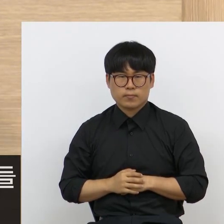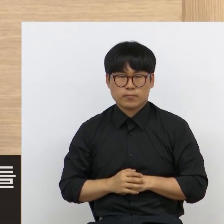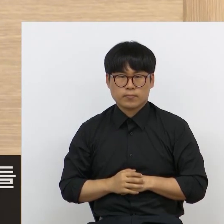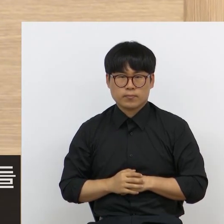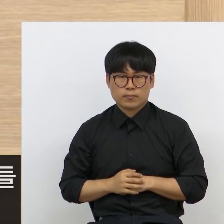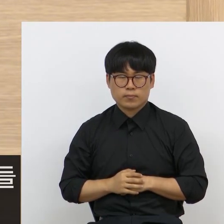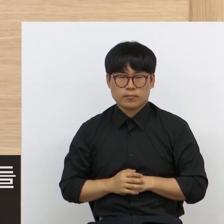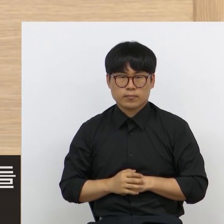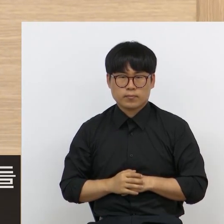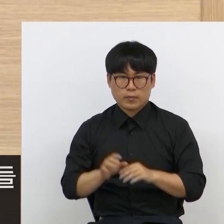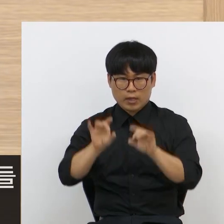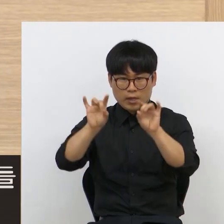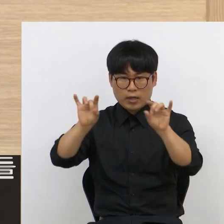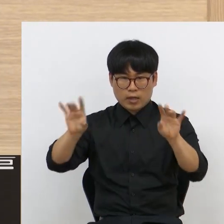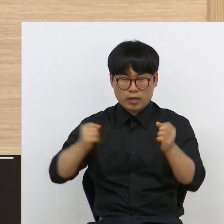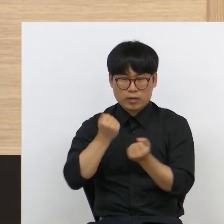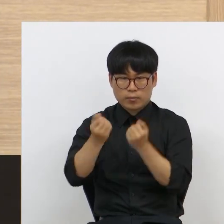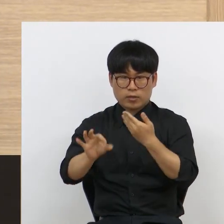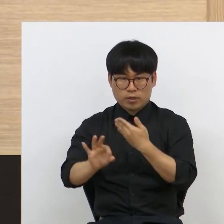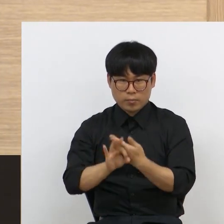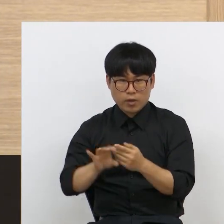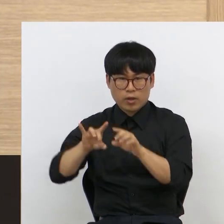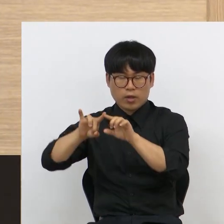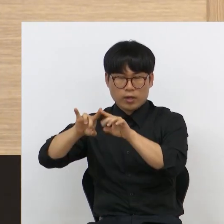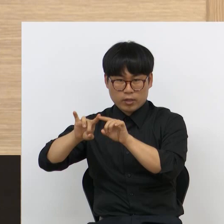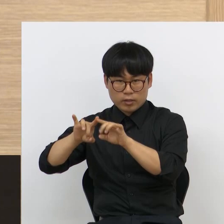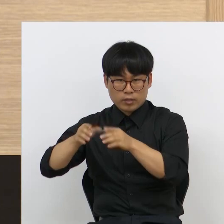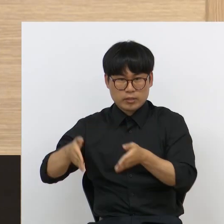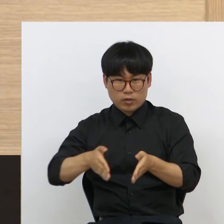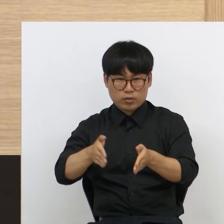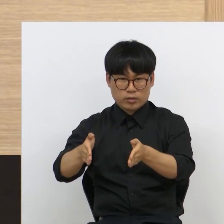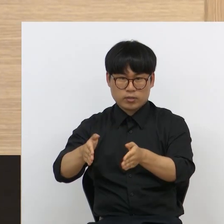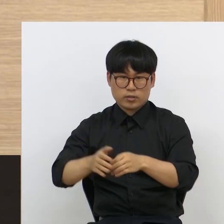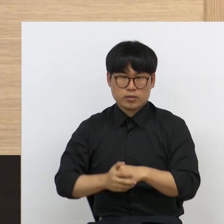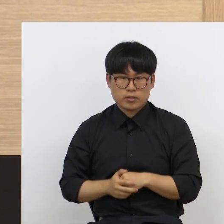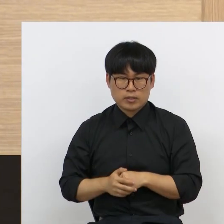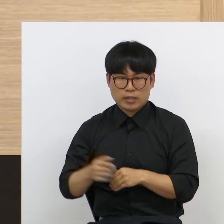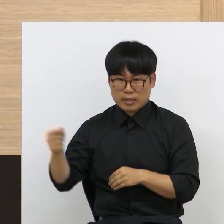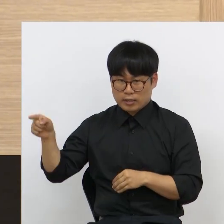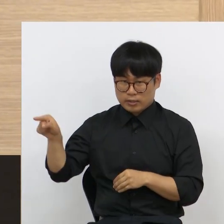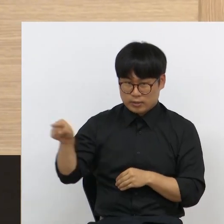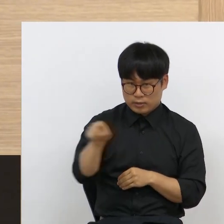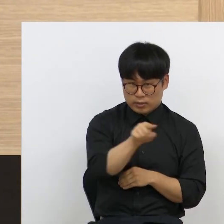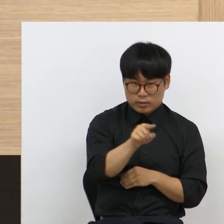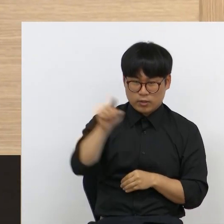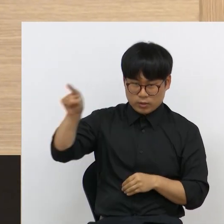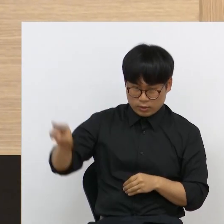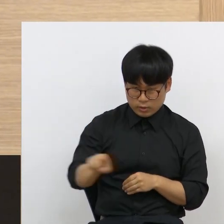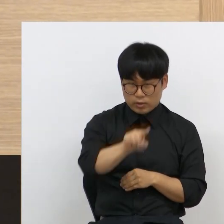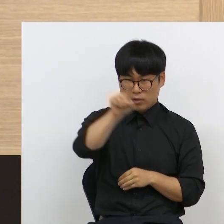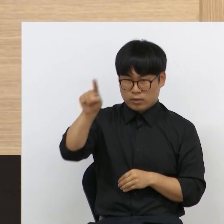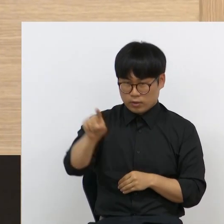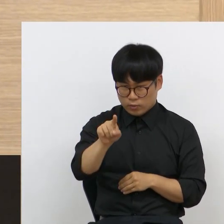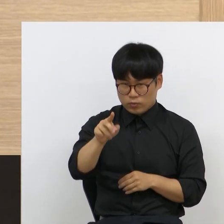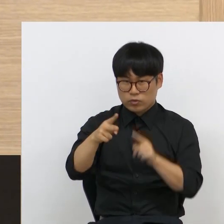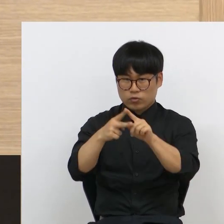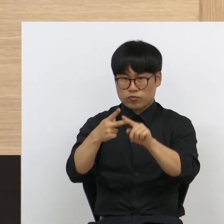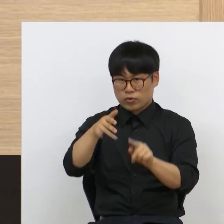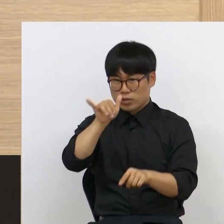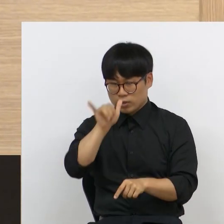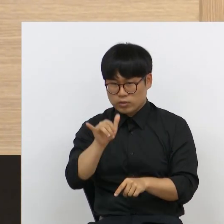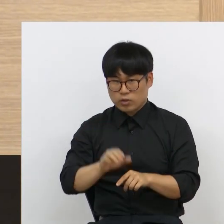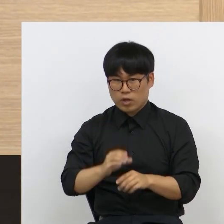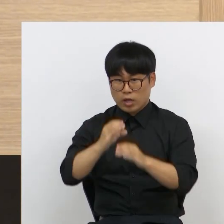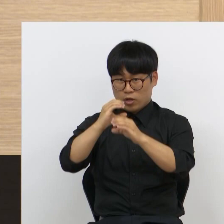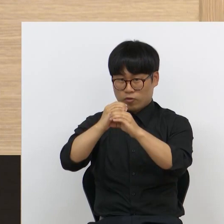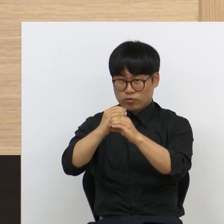조금씩 이제 하나씩 요인들을 말씀드리면 전극은 지금 말씀드리던 전극이 직선이 있고 곡선이 있습니다. 또 전극의 굵기가